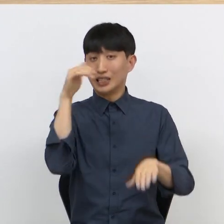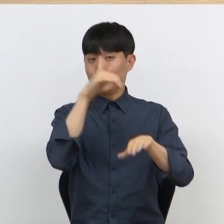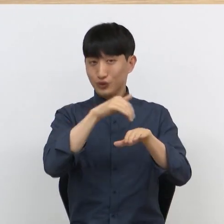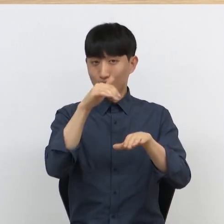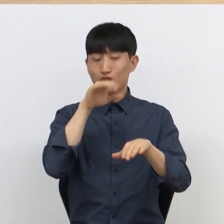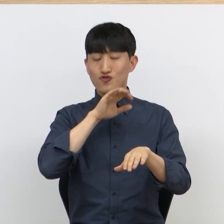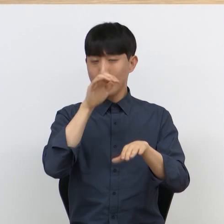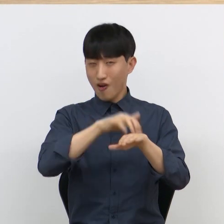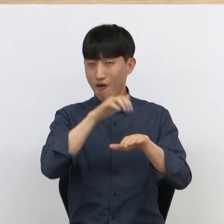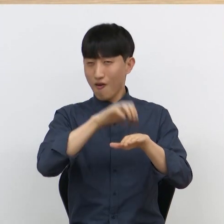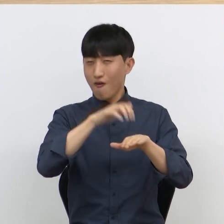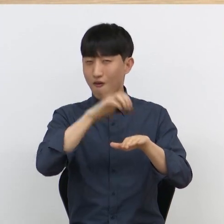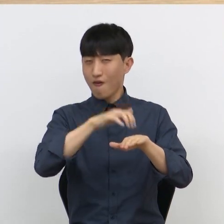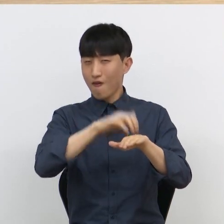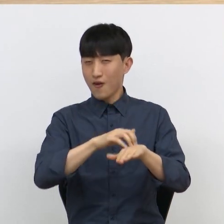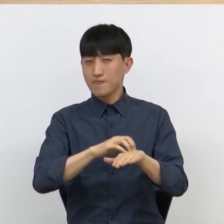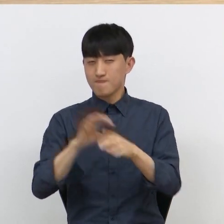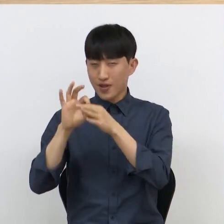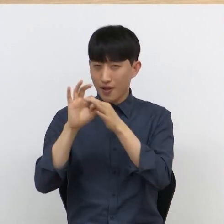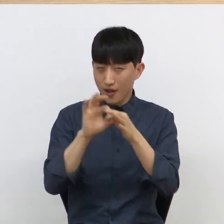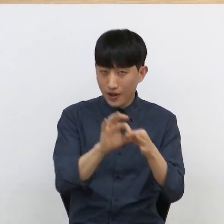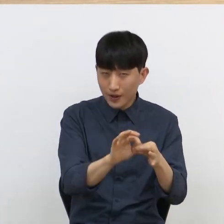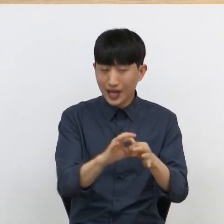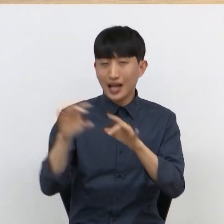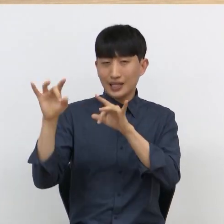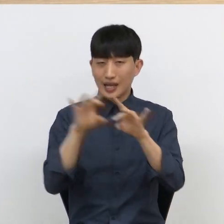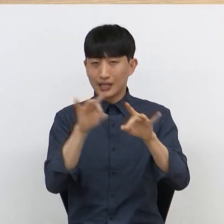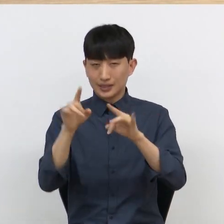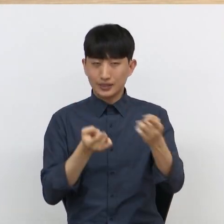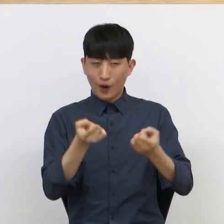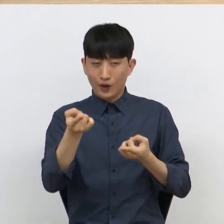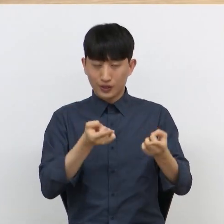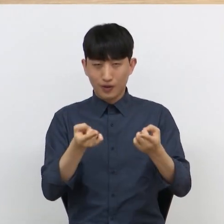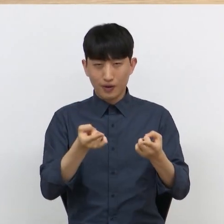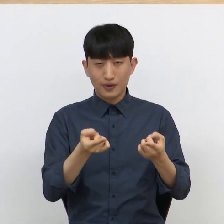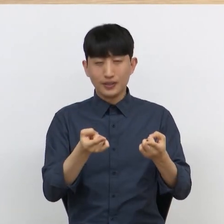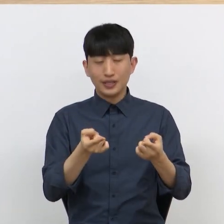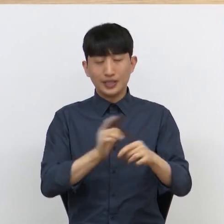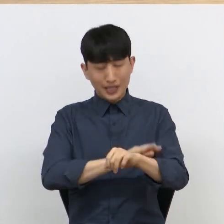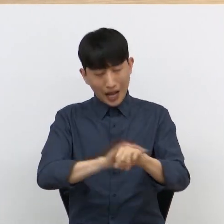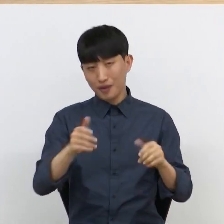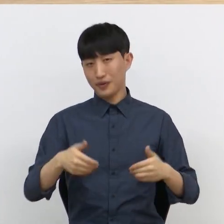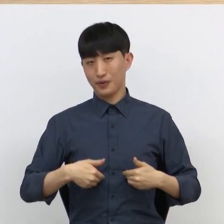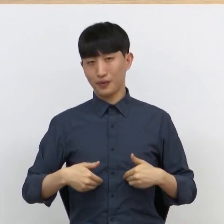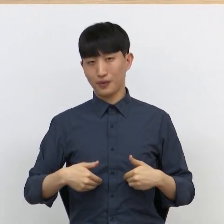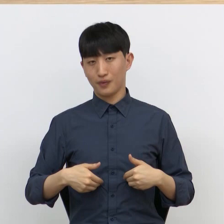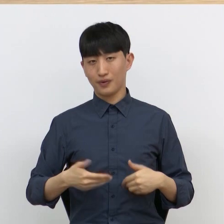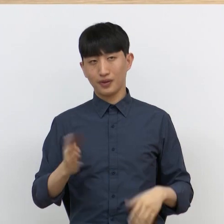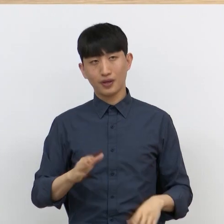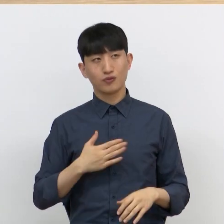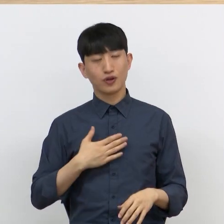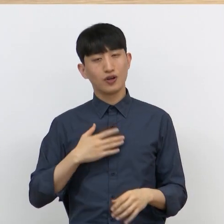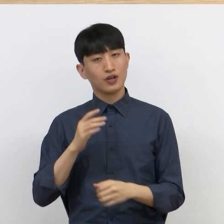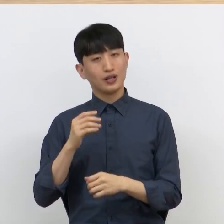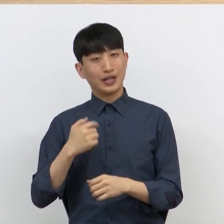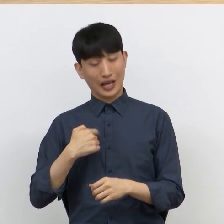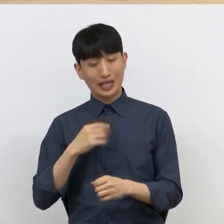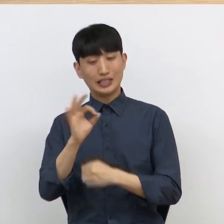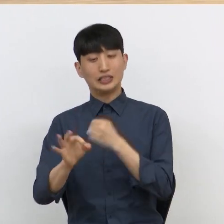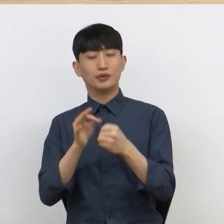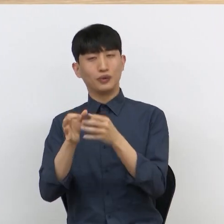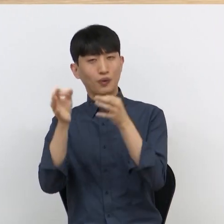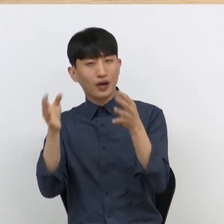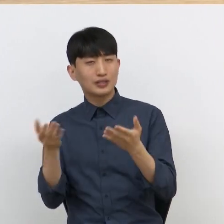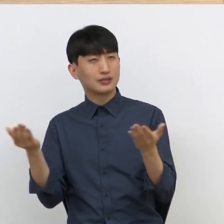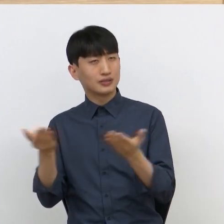시켜서 자극 설정을 제대로 해주는 것이 되게 중요하죠. 근데 이렇게 하려면 저도 한 십몇 년 동안 해보니까